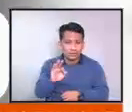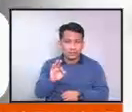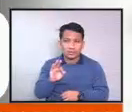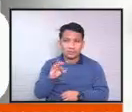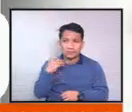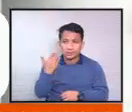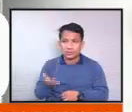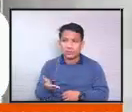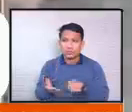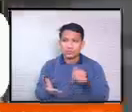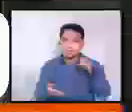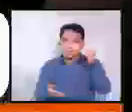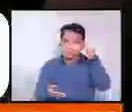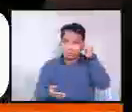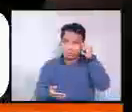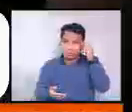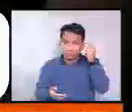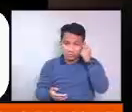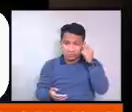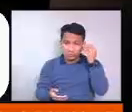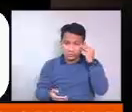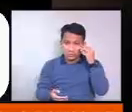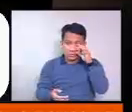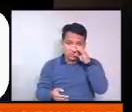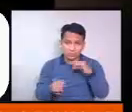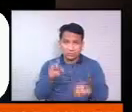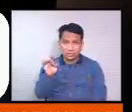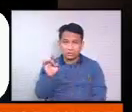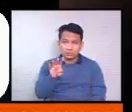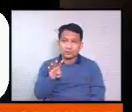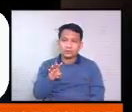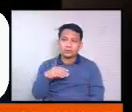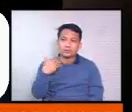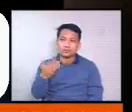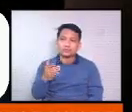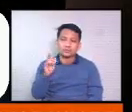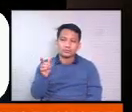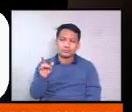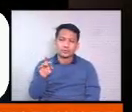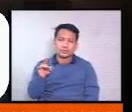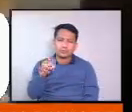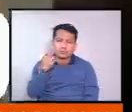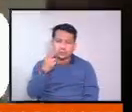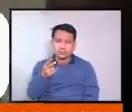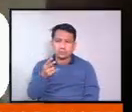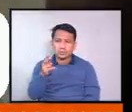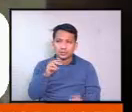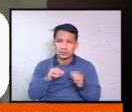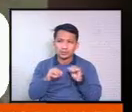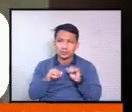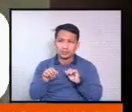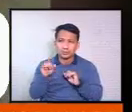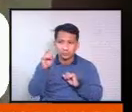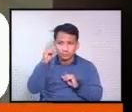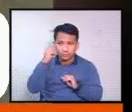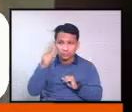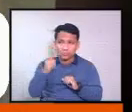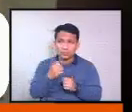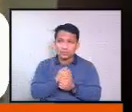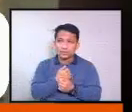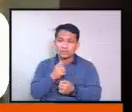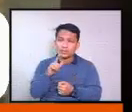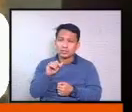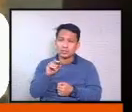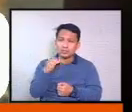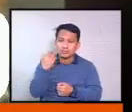gabi, pumanaw ang aktor na si Tony Mabesa sa edad na 84. Noong 2018, huling nasilaya ng pag-ate ni Tony bilang lover